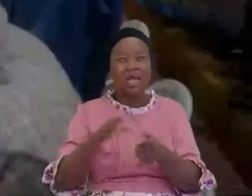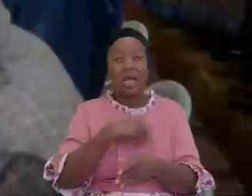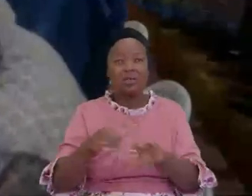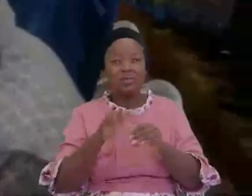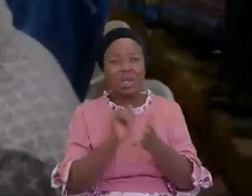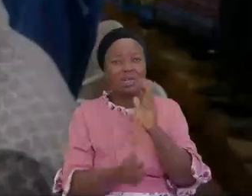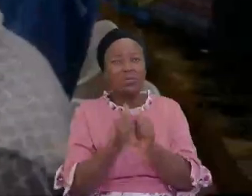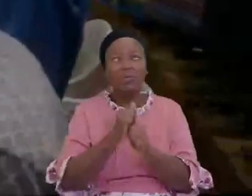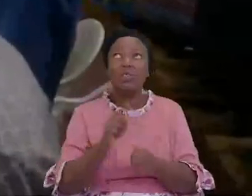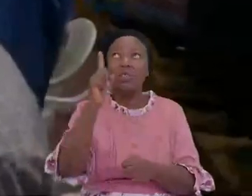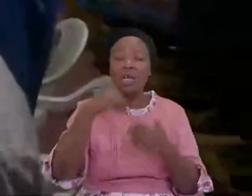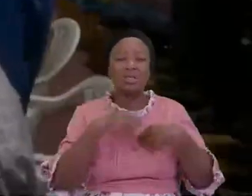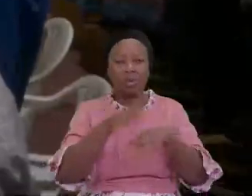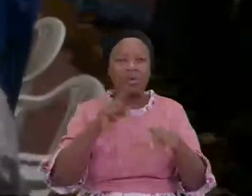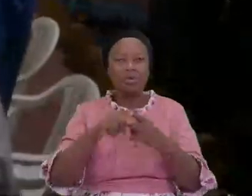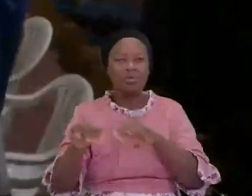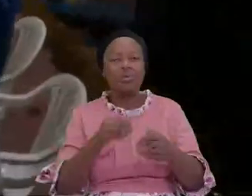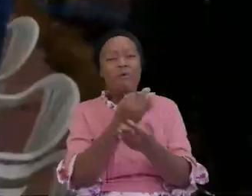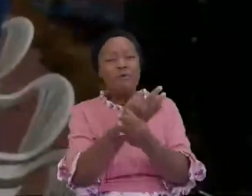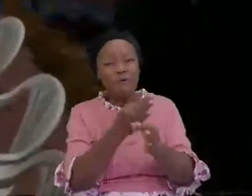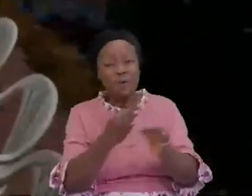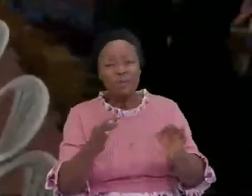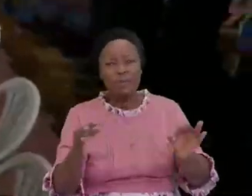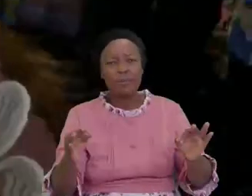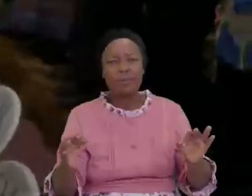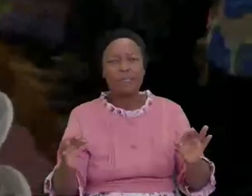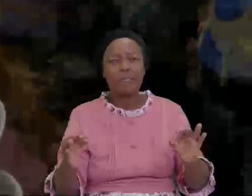Lève-toi et fais ce que Dieu veut que tu fasses. Libre.